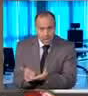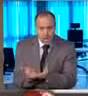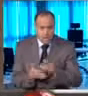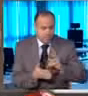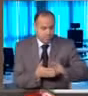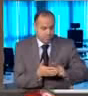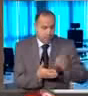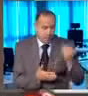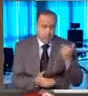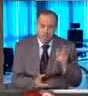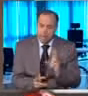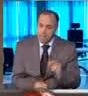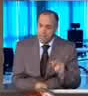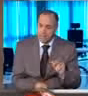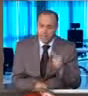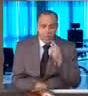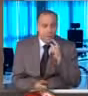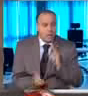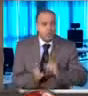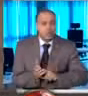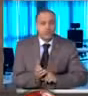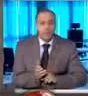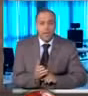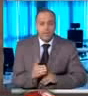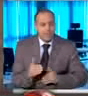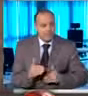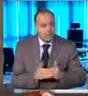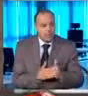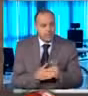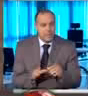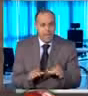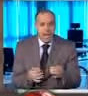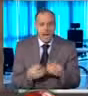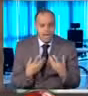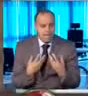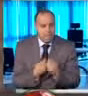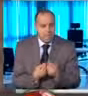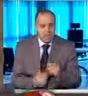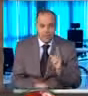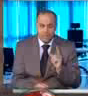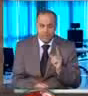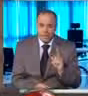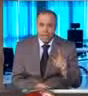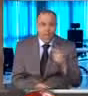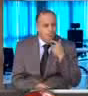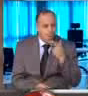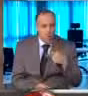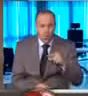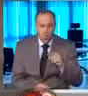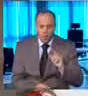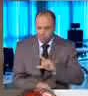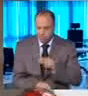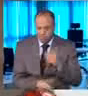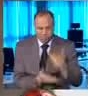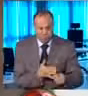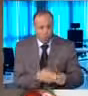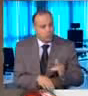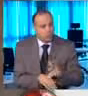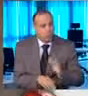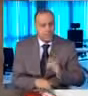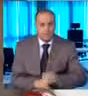الاتفاقات المبرمة، كما شدد على ضرورة التوصل إلى حلول توافقية دون إثقال كاهل الأجراء